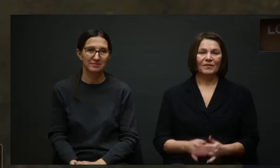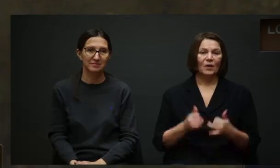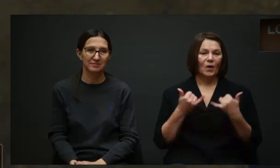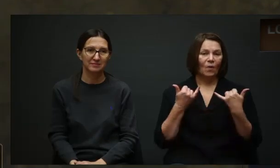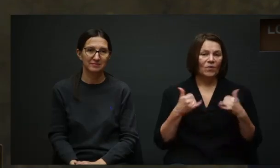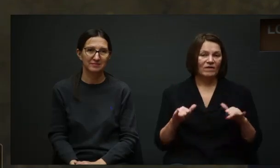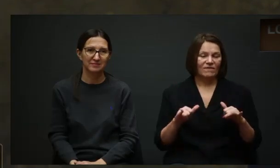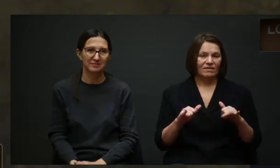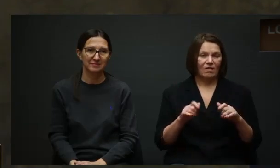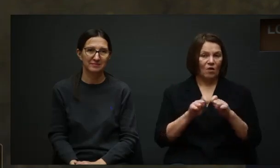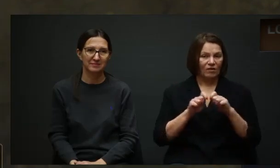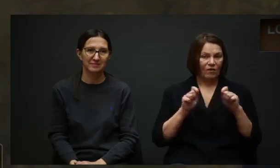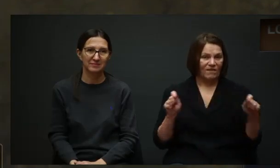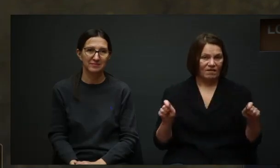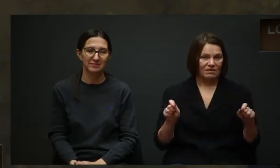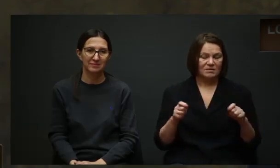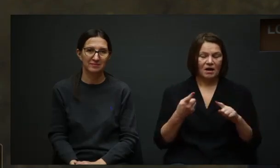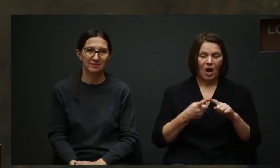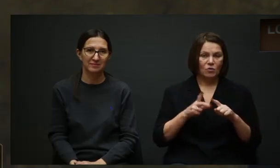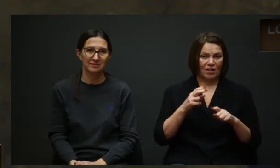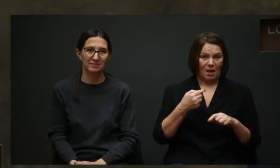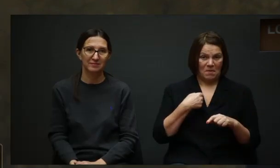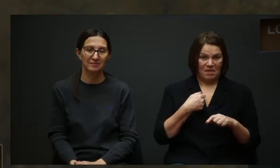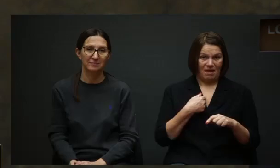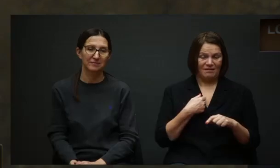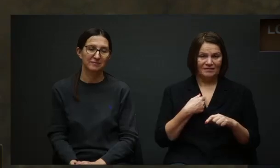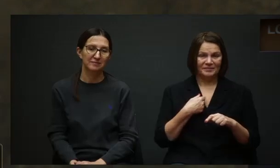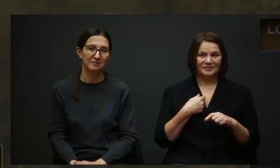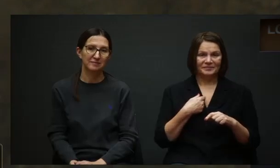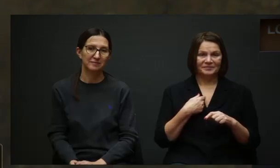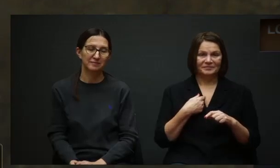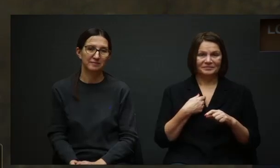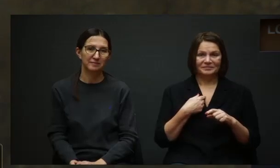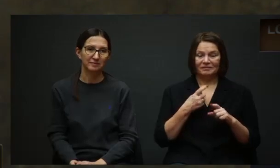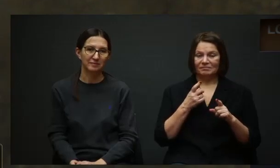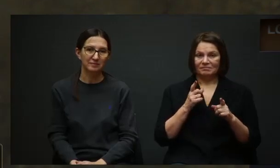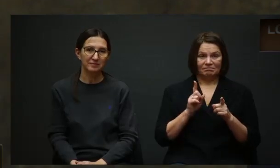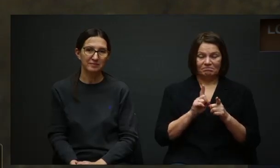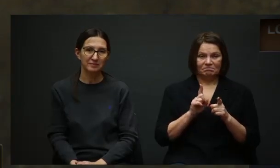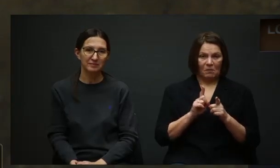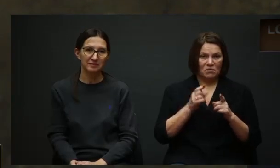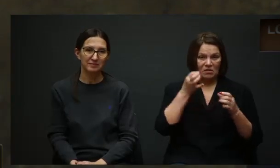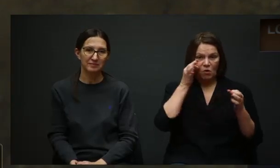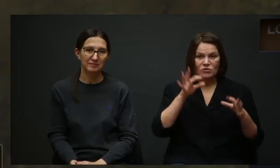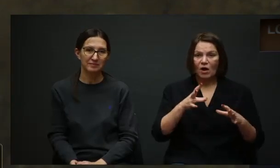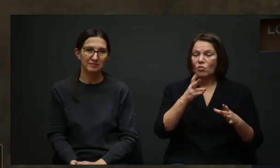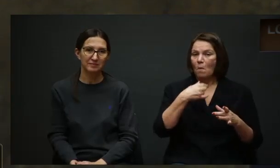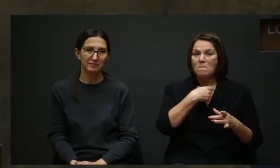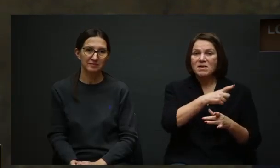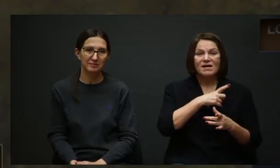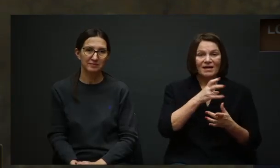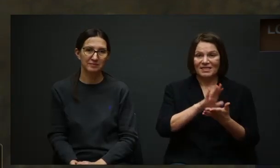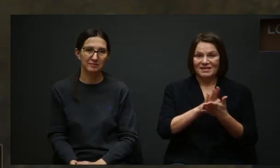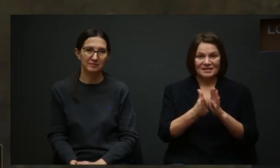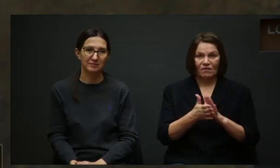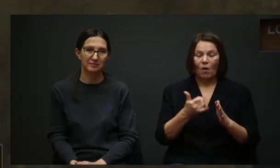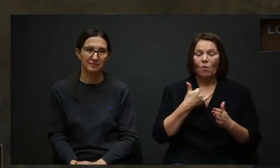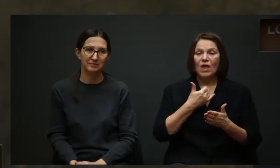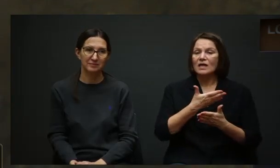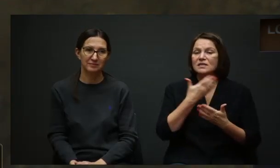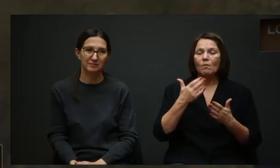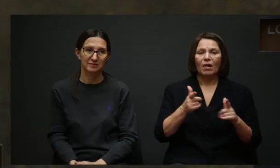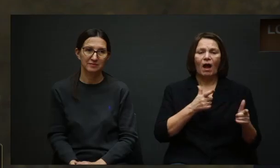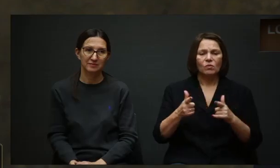удивительная откровенность, которая для меня... Не то чтобы неожиданность, но мы не сговаривались. У нас не было